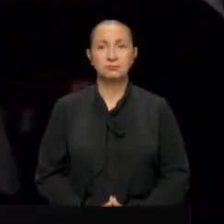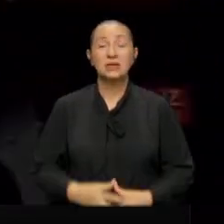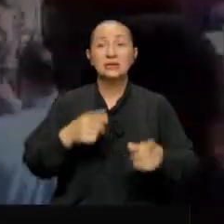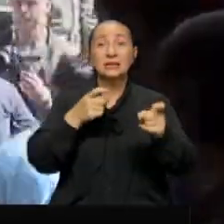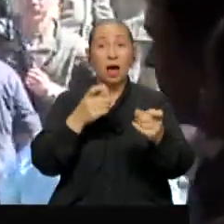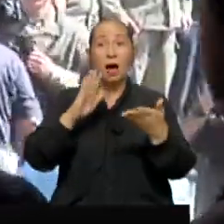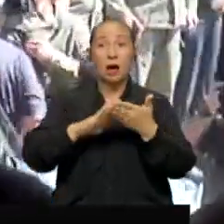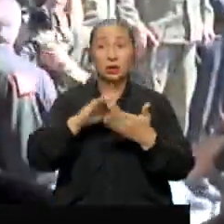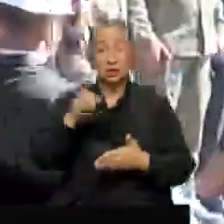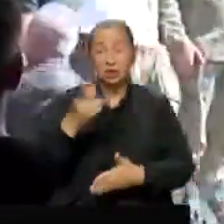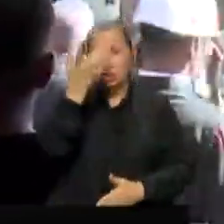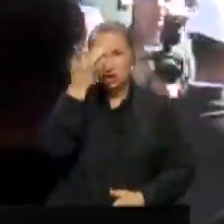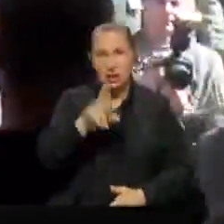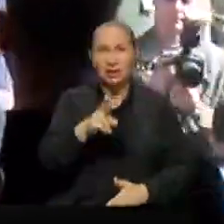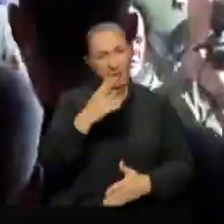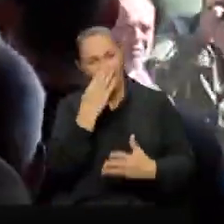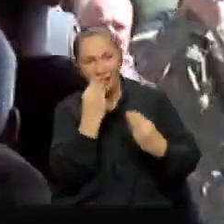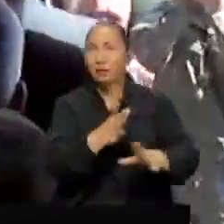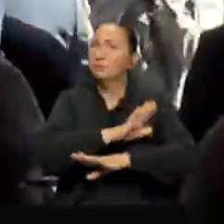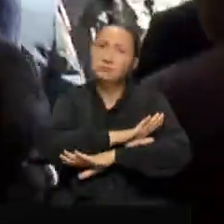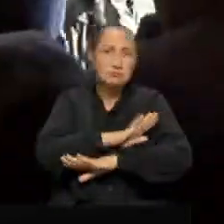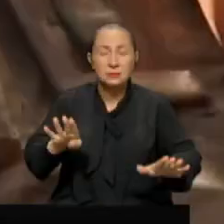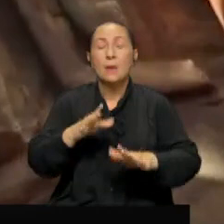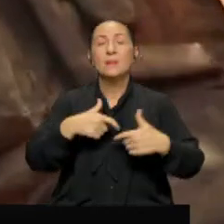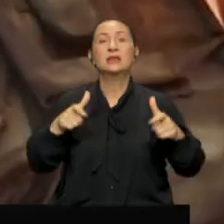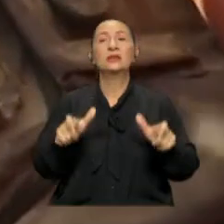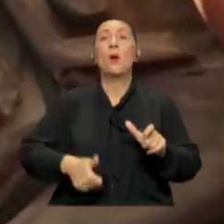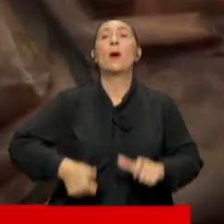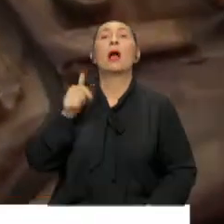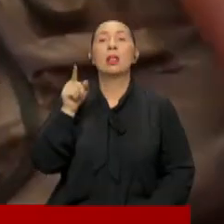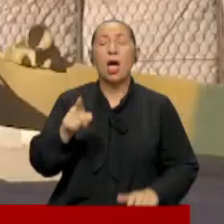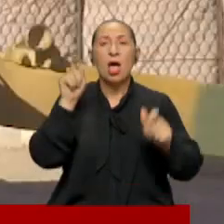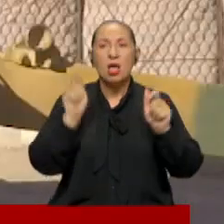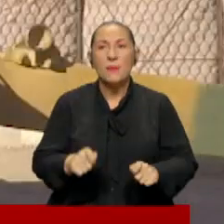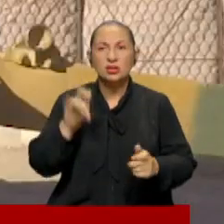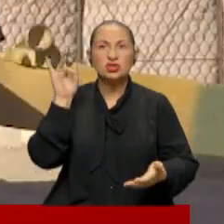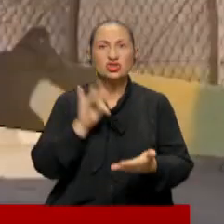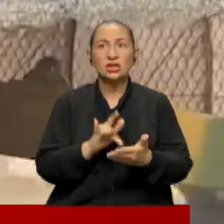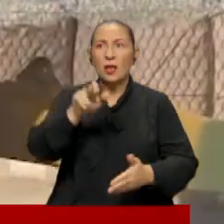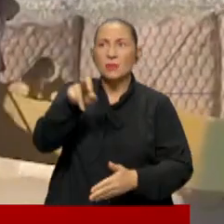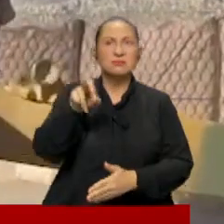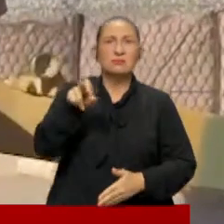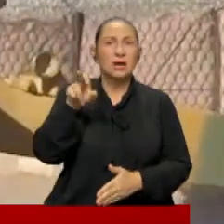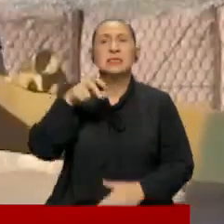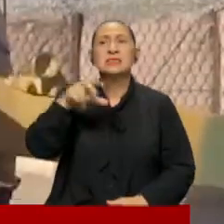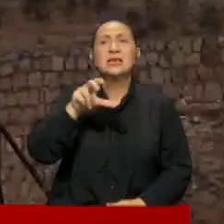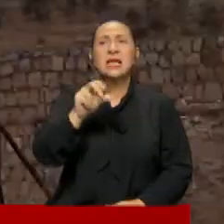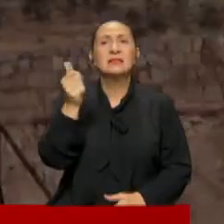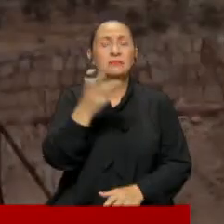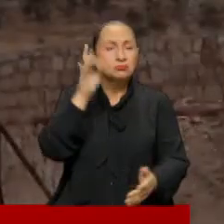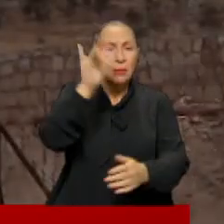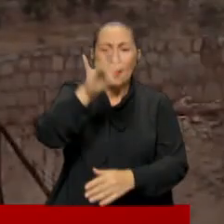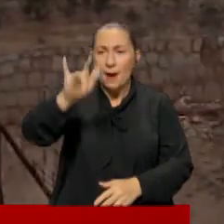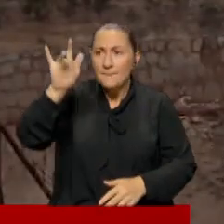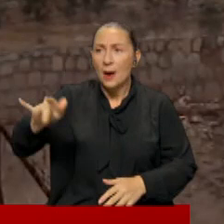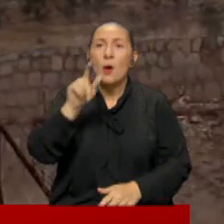Silah arkadaşları ise şehidin kanını yerde bırakmadı. Milli Savunma Bakanlığı yapılan cezalandırma atışlarıyla 80'e yakın hedefin